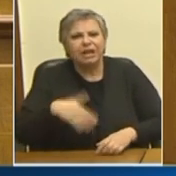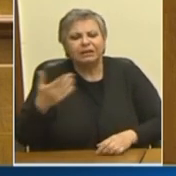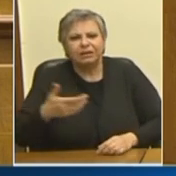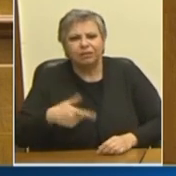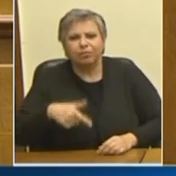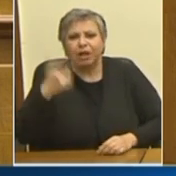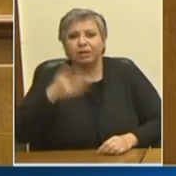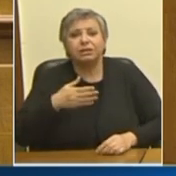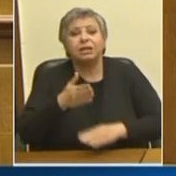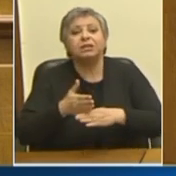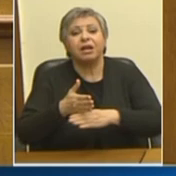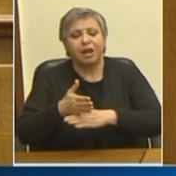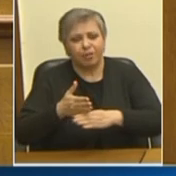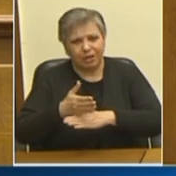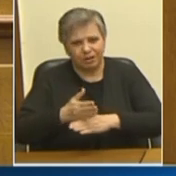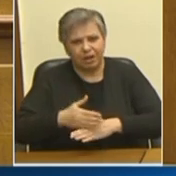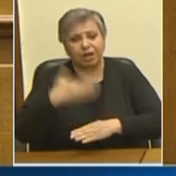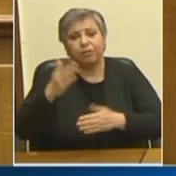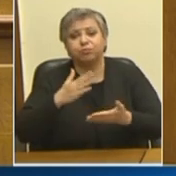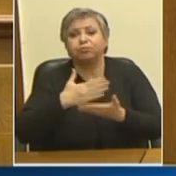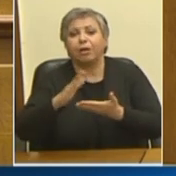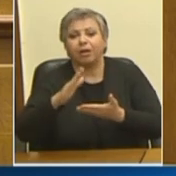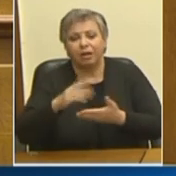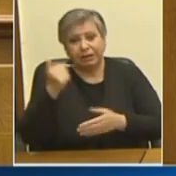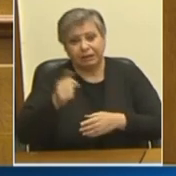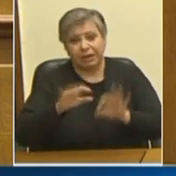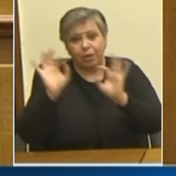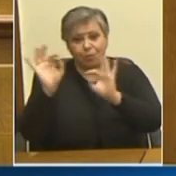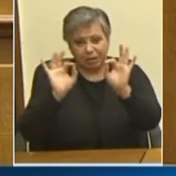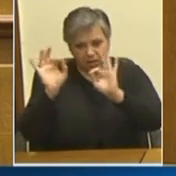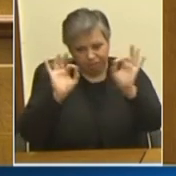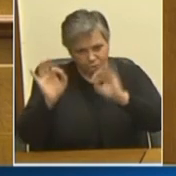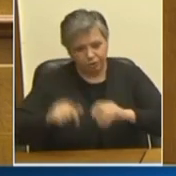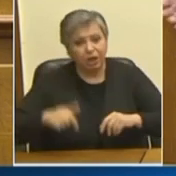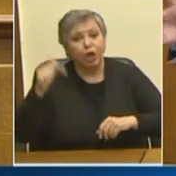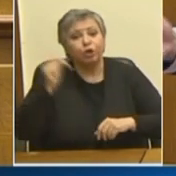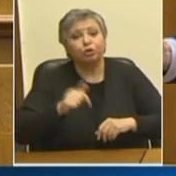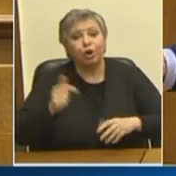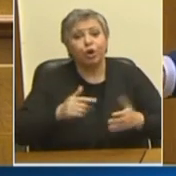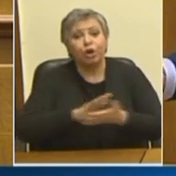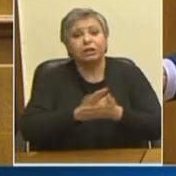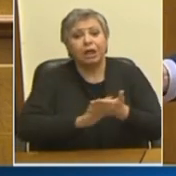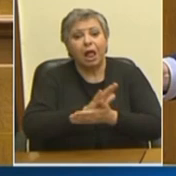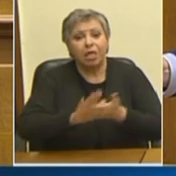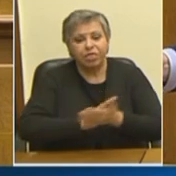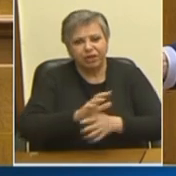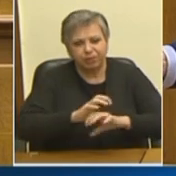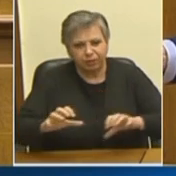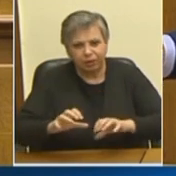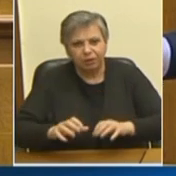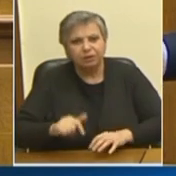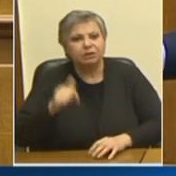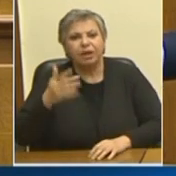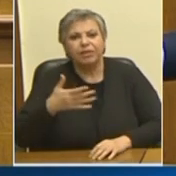Μακεδονία, μάλλον ένα σφάζετε και την εκκλησία. Εσάς περίμενε η Ελλάδα να τα ξεχαρβαλώσετε όλα.